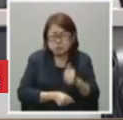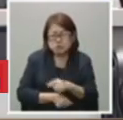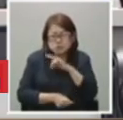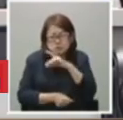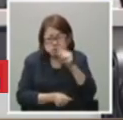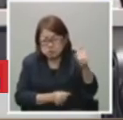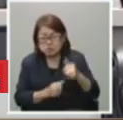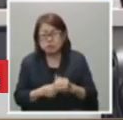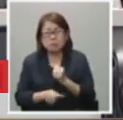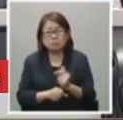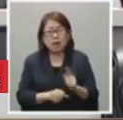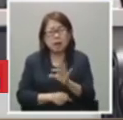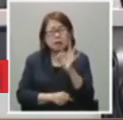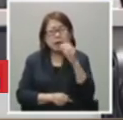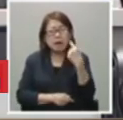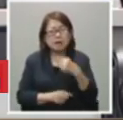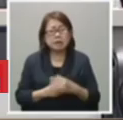กใครครับ